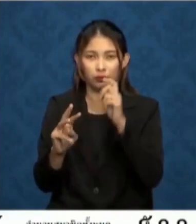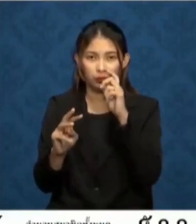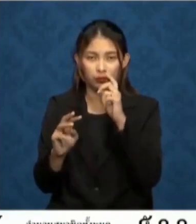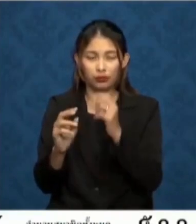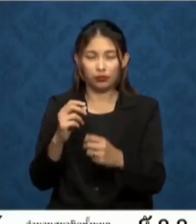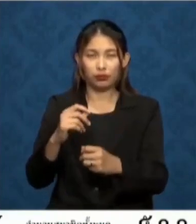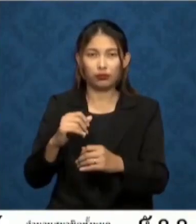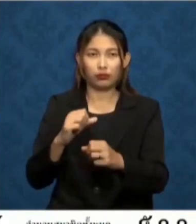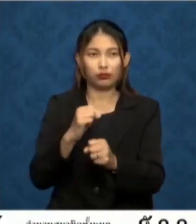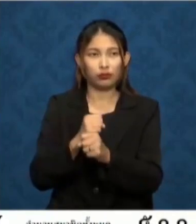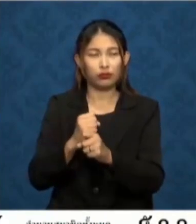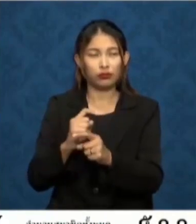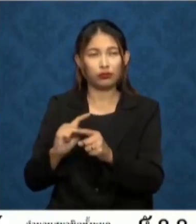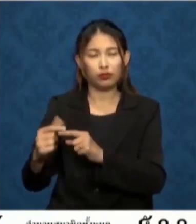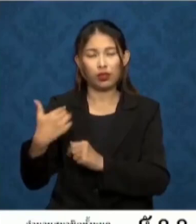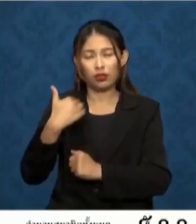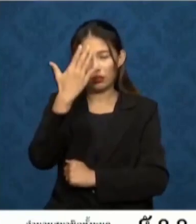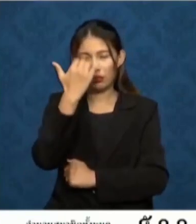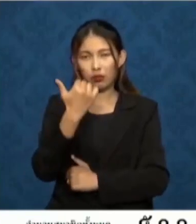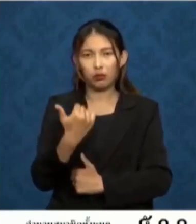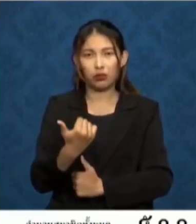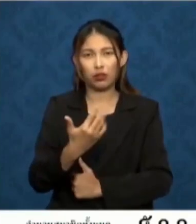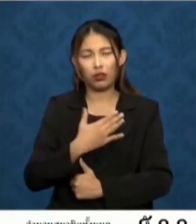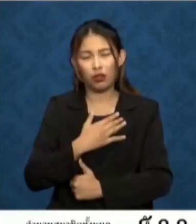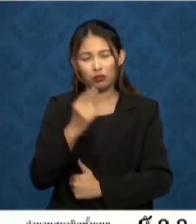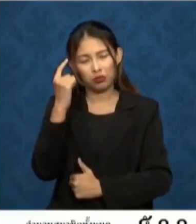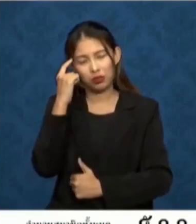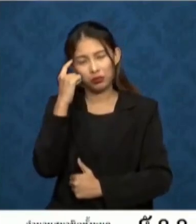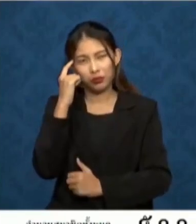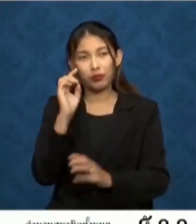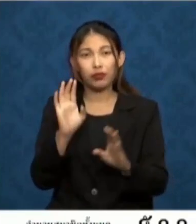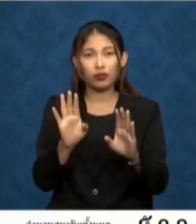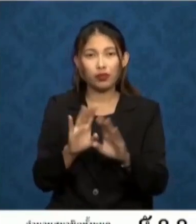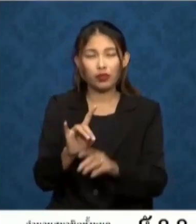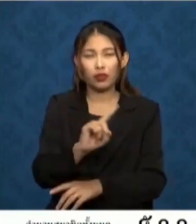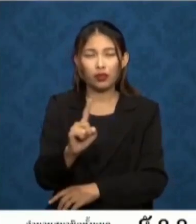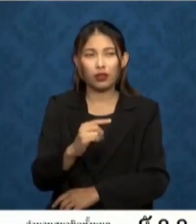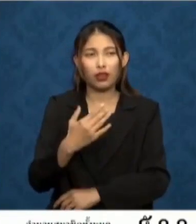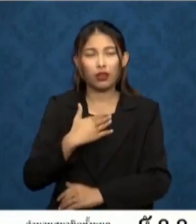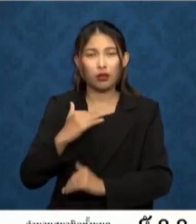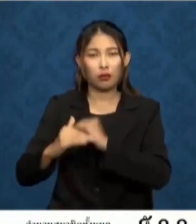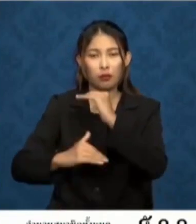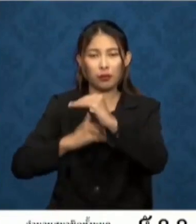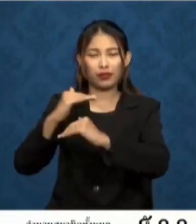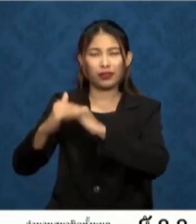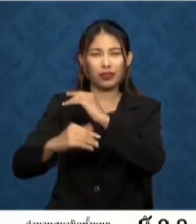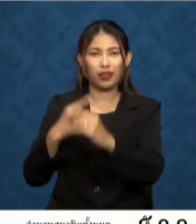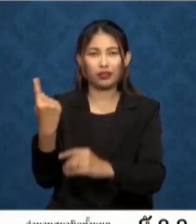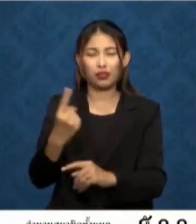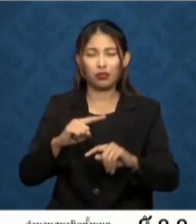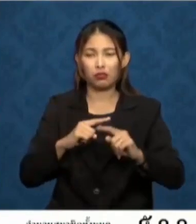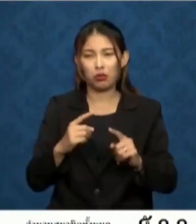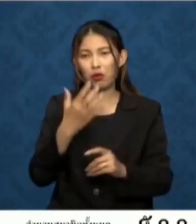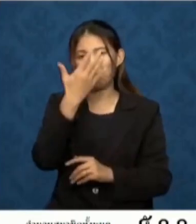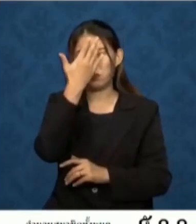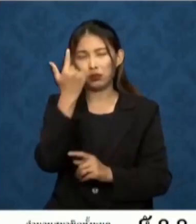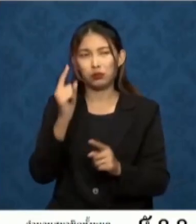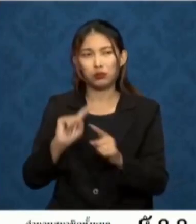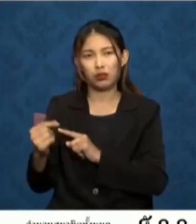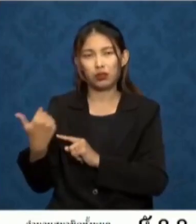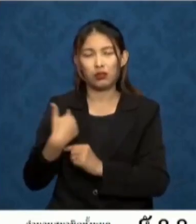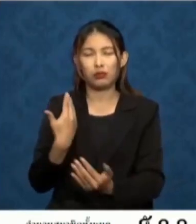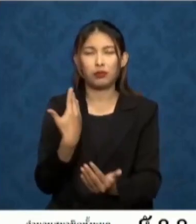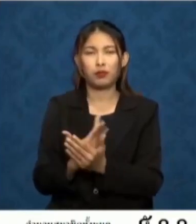วันนี้เราหลับหูหลับตาข้างเดียวมุ่งแต่พัฒนาจนลืมทิ้งใครไว้ข้างหลังหรือไม่ครับงบประมา